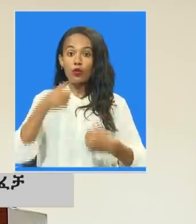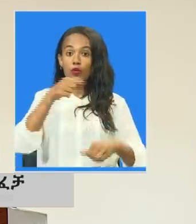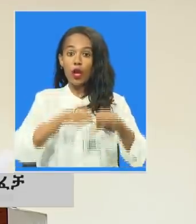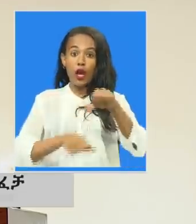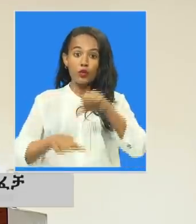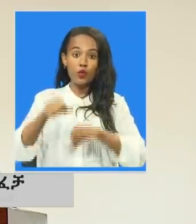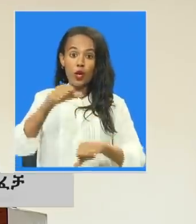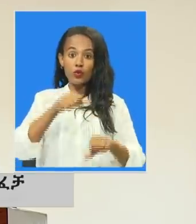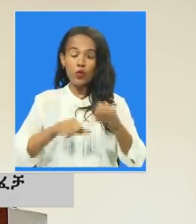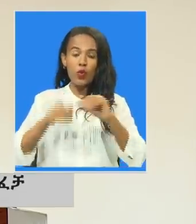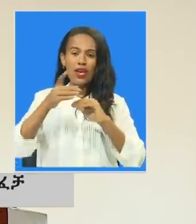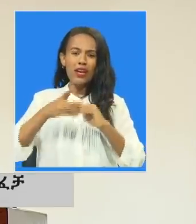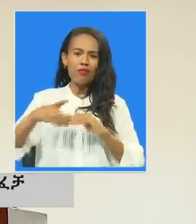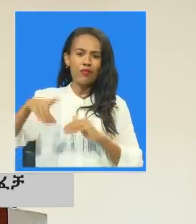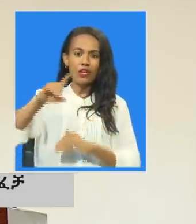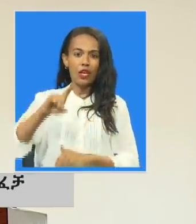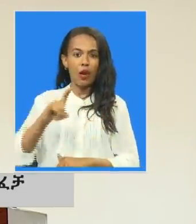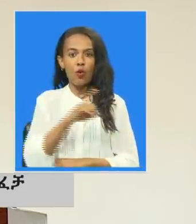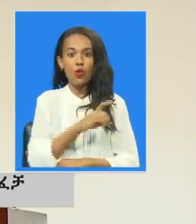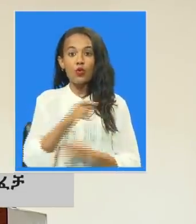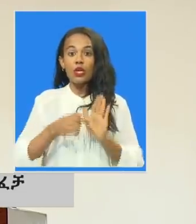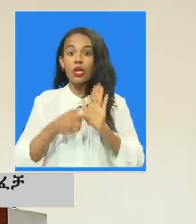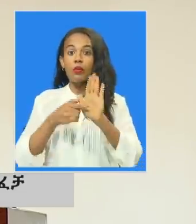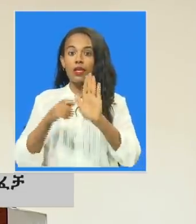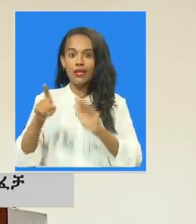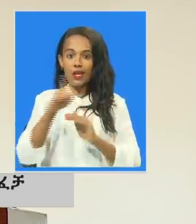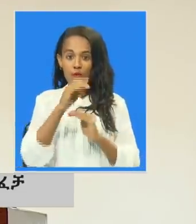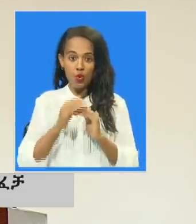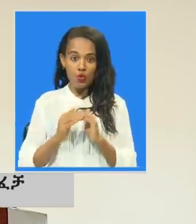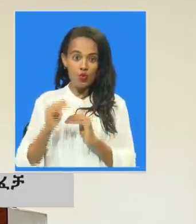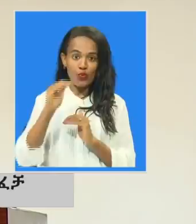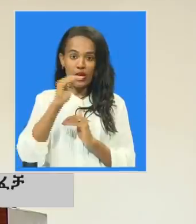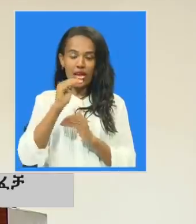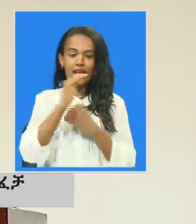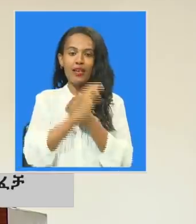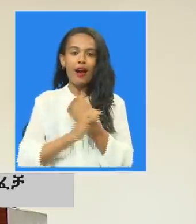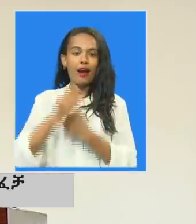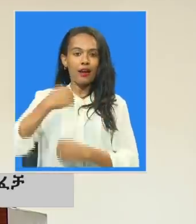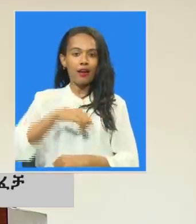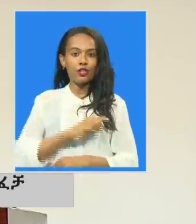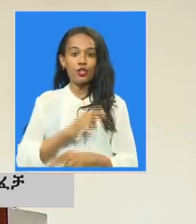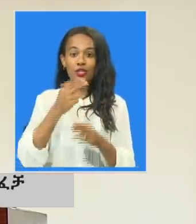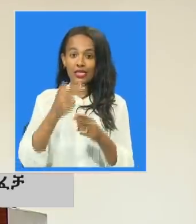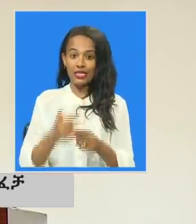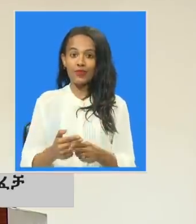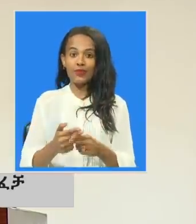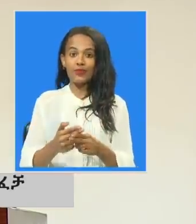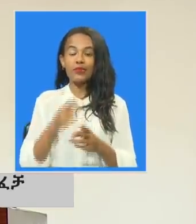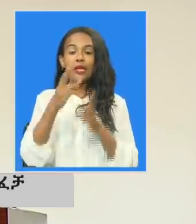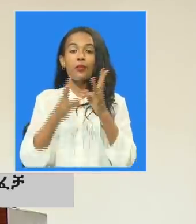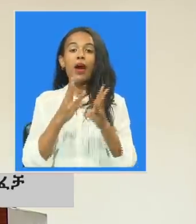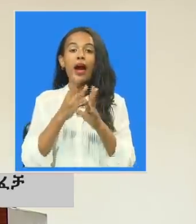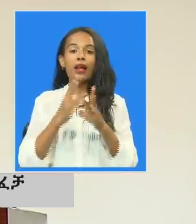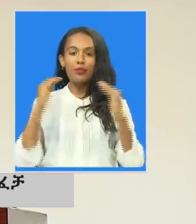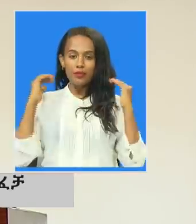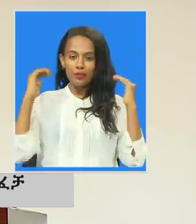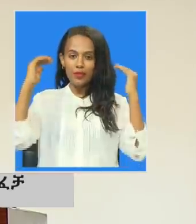አስተዋጽኦ ከፍተኛ መሆኑን የሚያሳይ ከመሆኑም በላይ የሀገራችንን ስም በዓለም